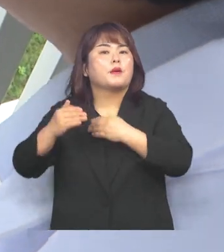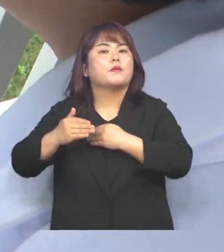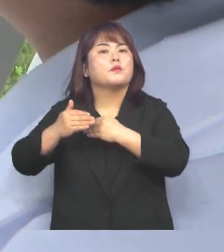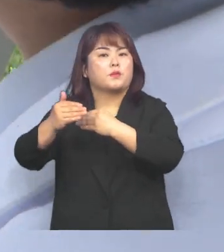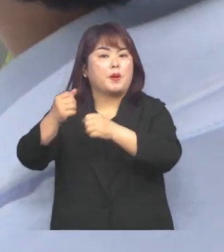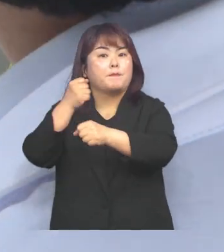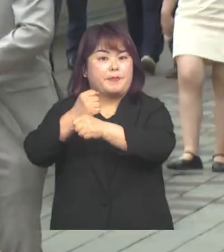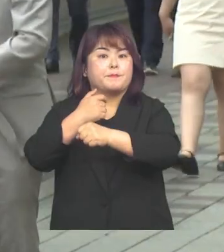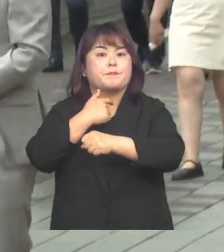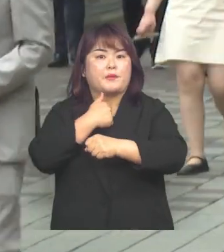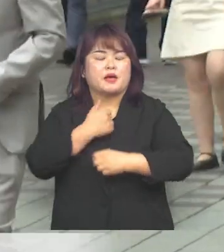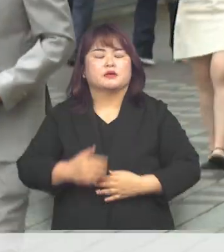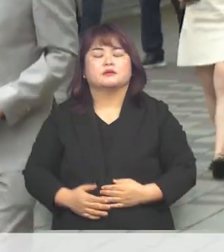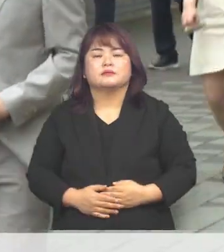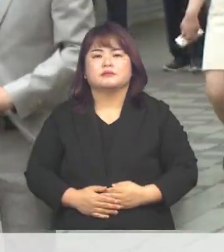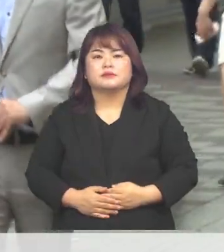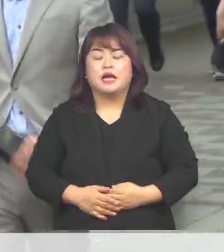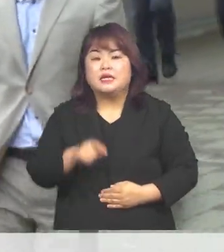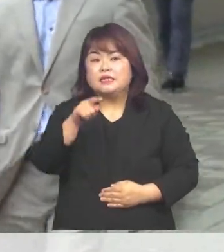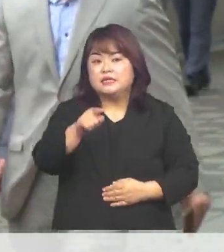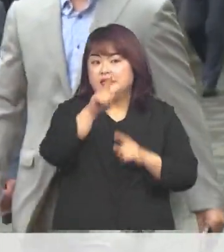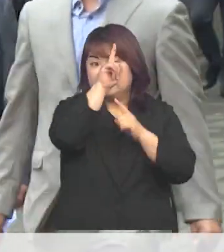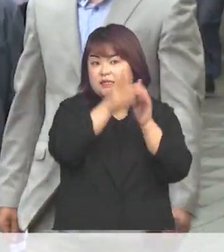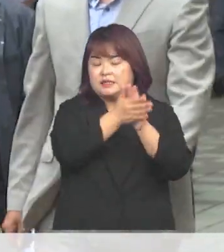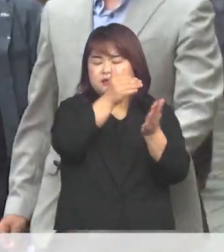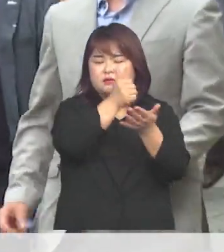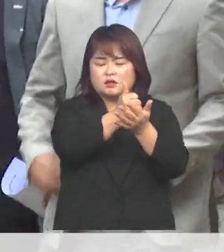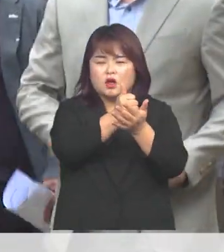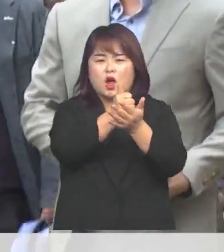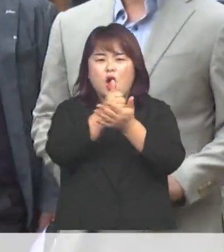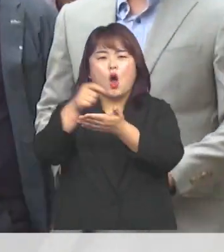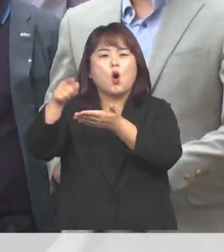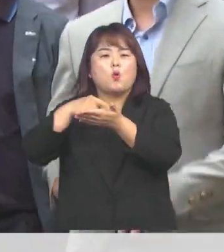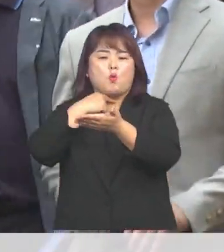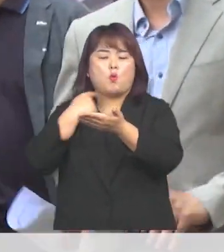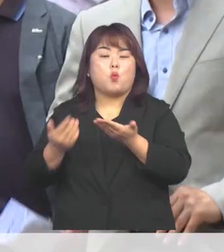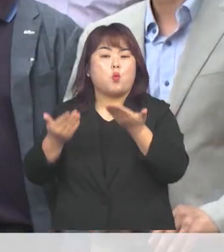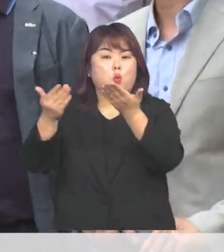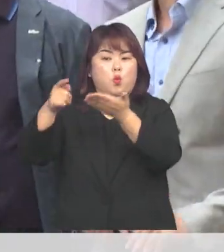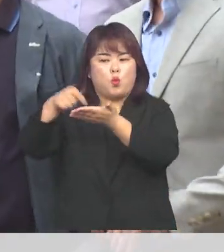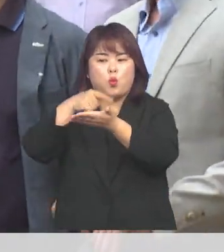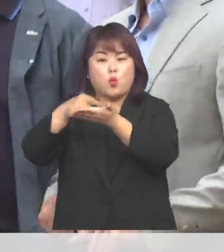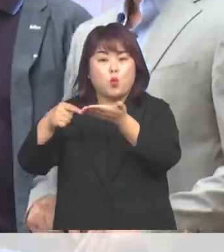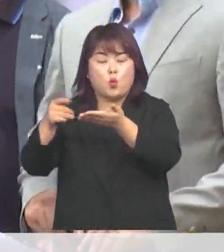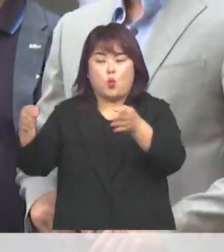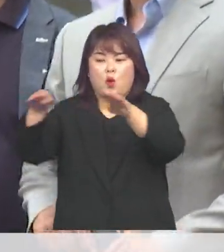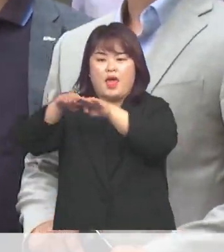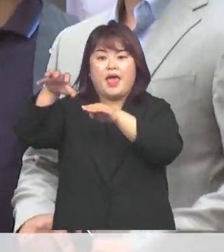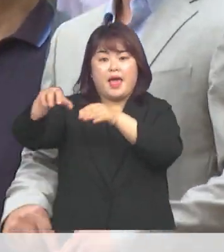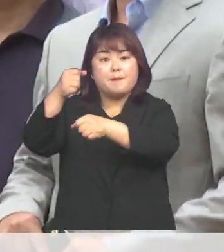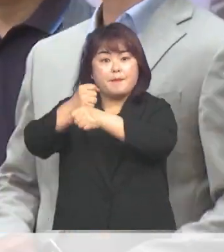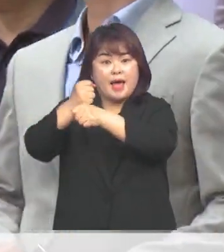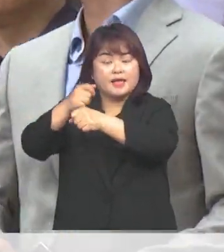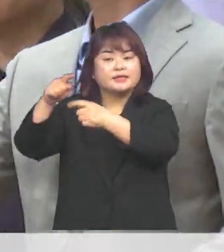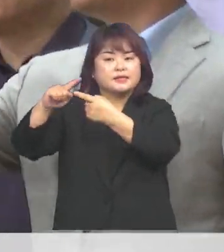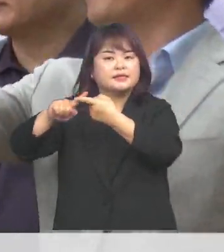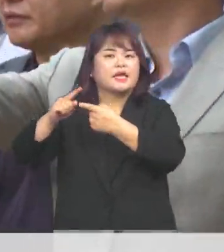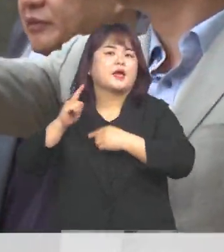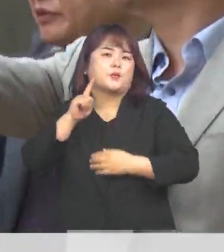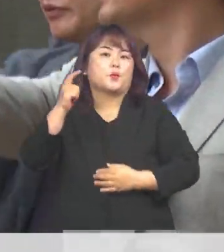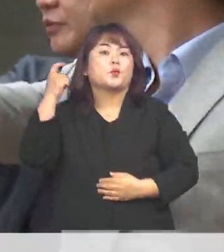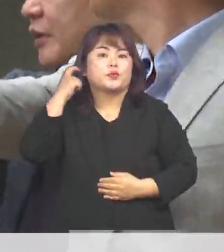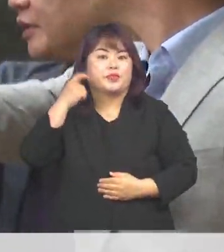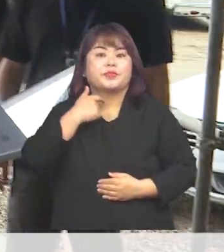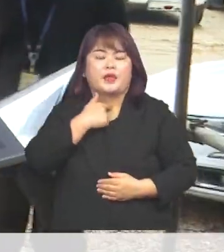돌파구를 마련했습니다. 한편 이 시장은 보훈회관 건립공사 현장을 찾아 조성사업 현황을 보고받았습니다.